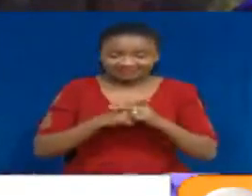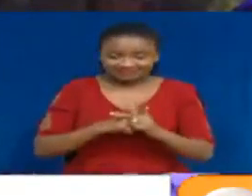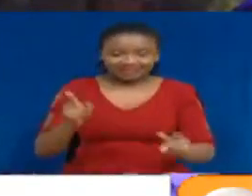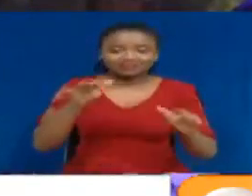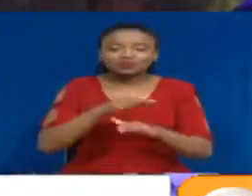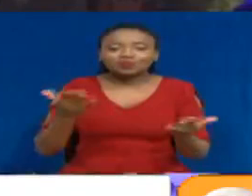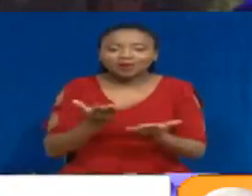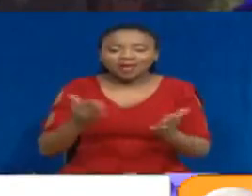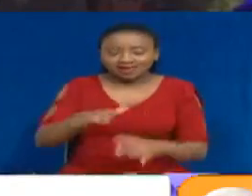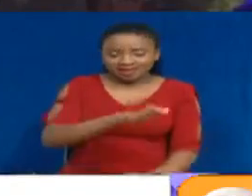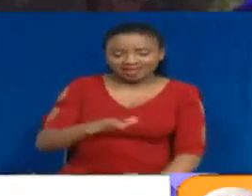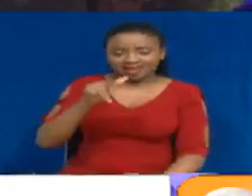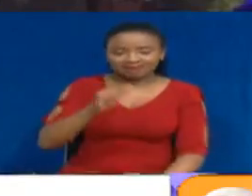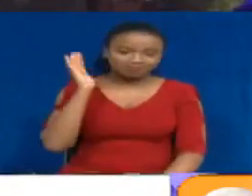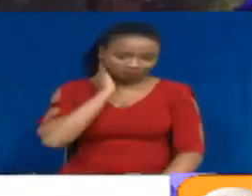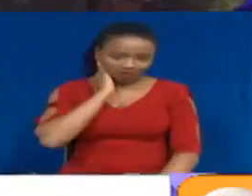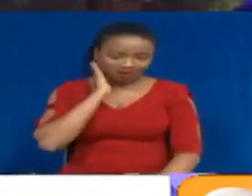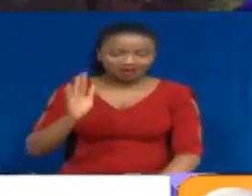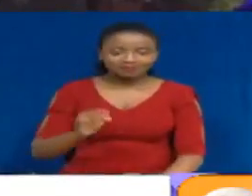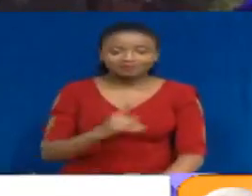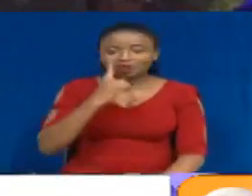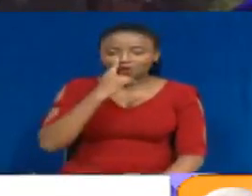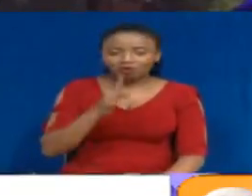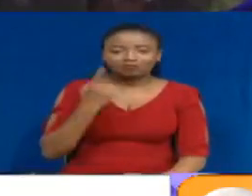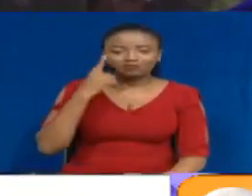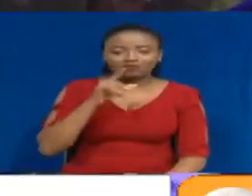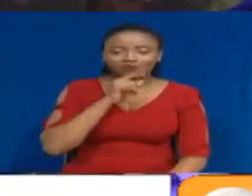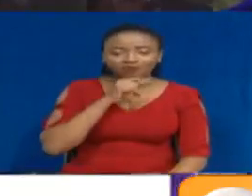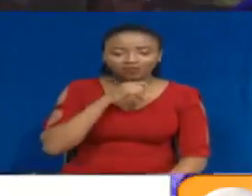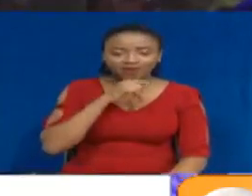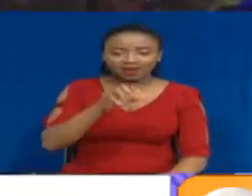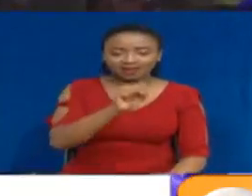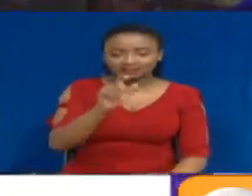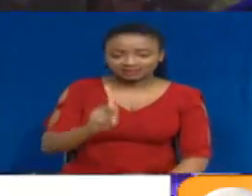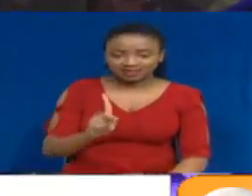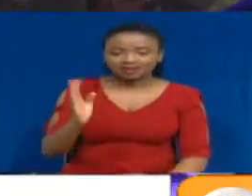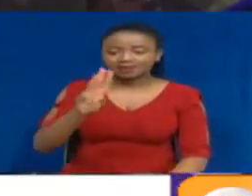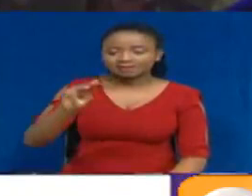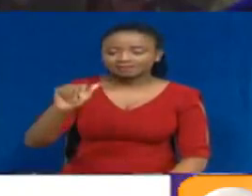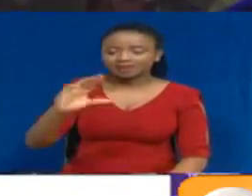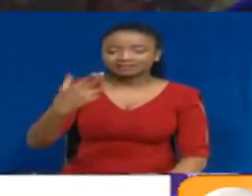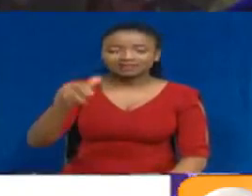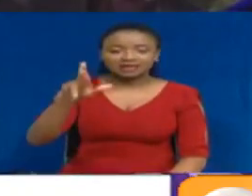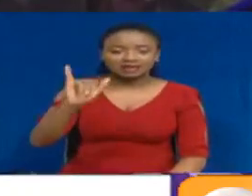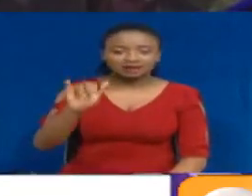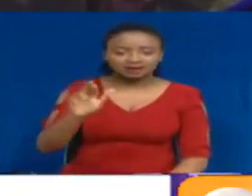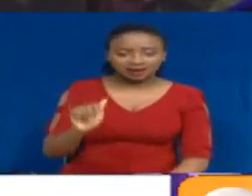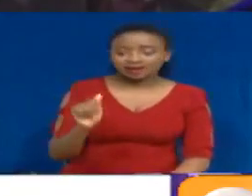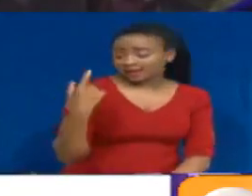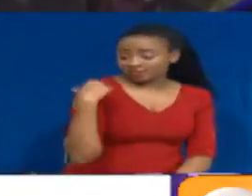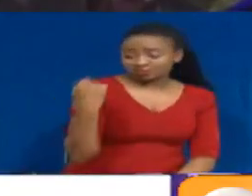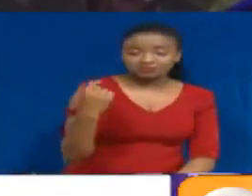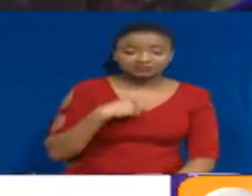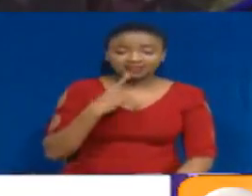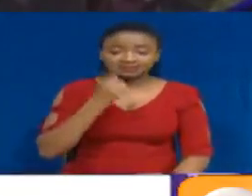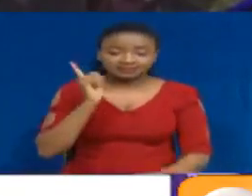mpya. Juzi nilisema kuna kitu kingine kitatokea, wengine walikuwa haamini. Lakini